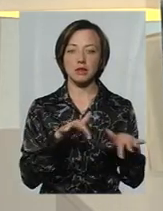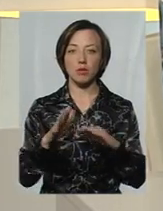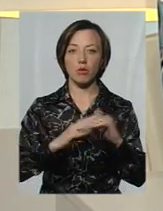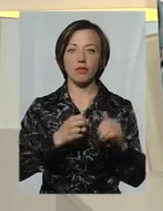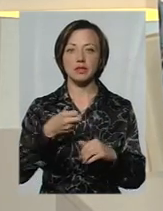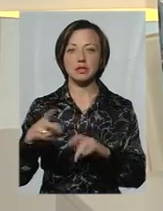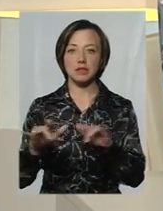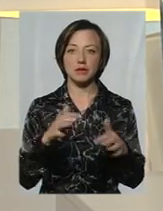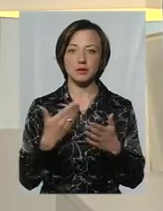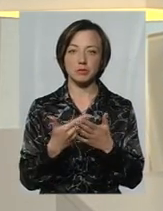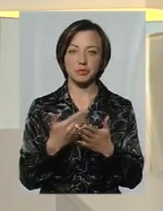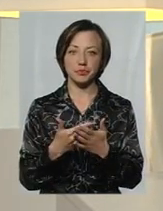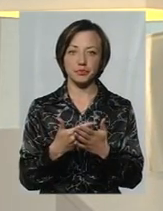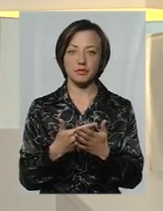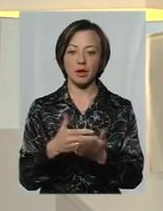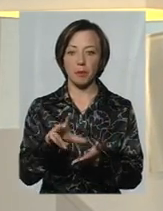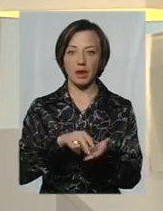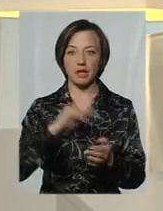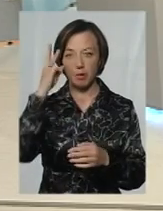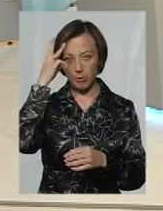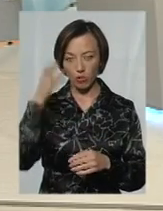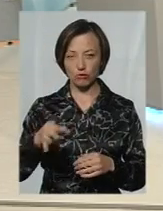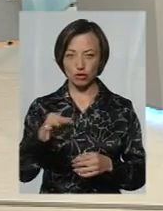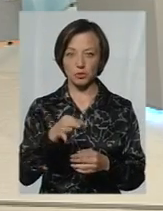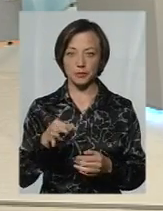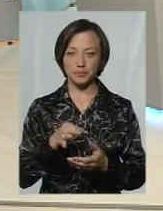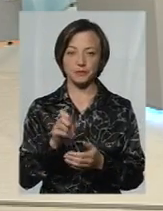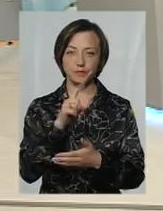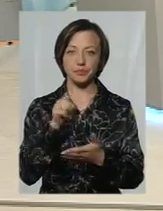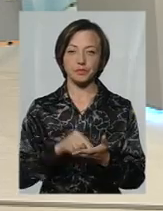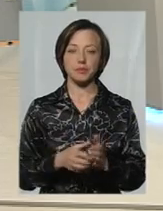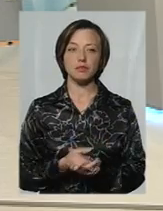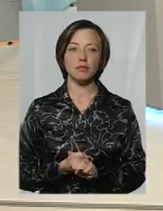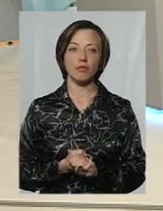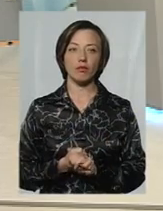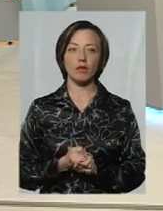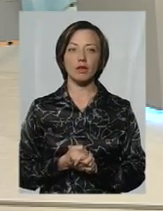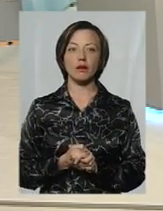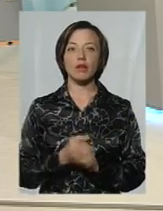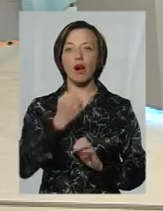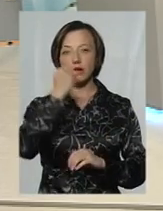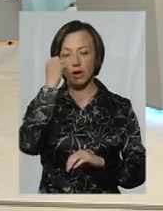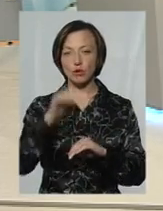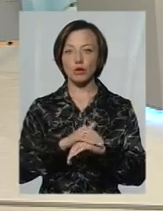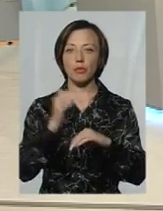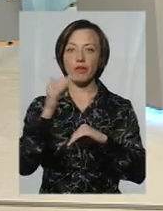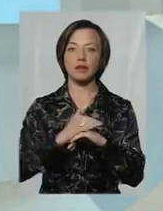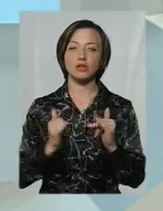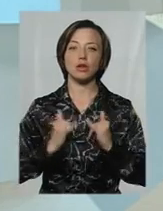професійній діяльності, наприклад, от, власне, Хмельниччина? Будь ласка. Дякую. Доброго вечора, шановні